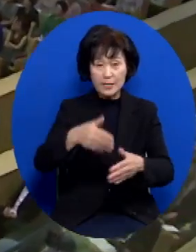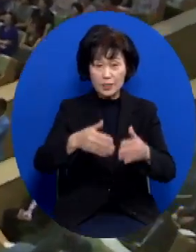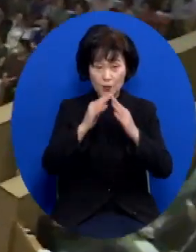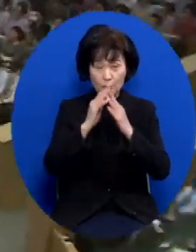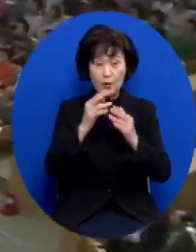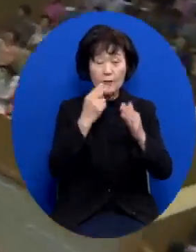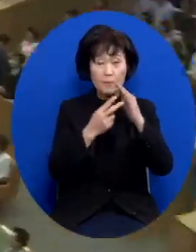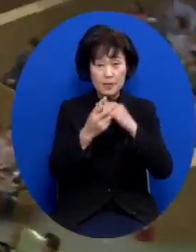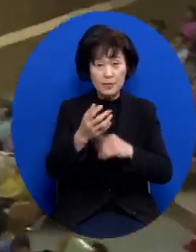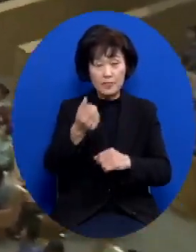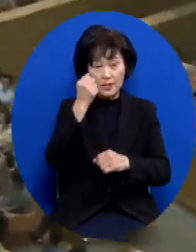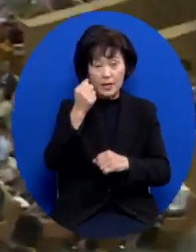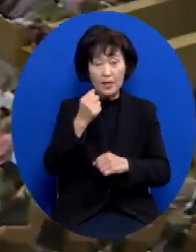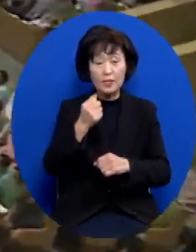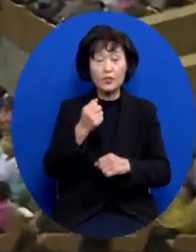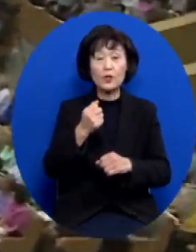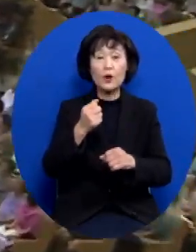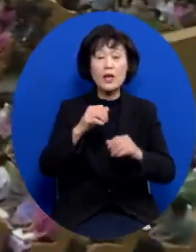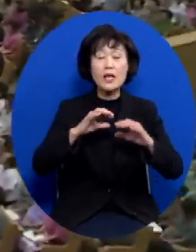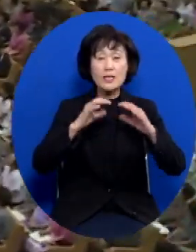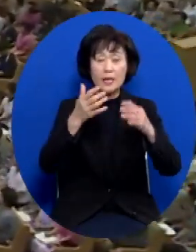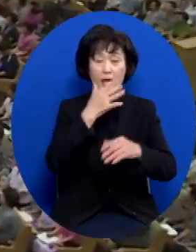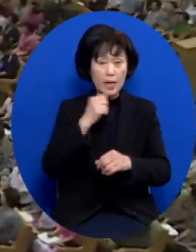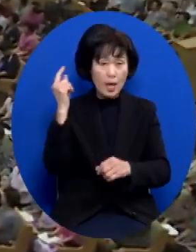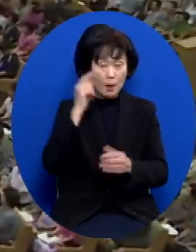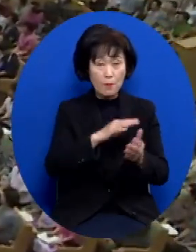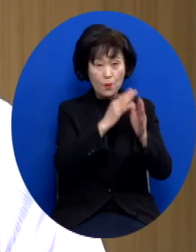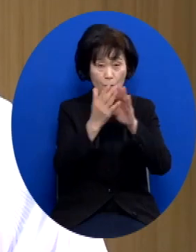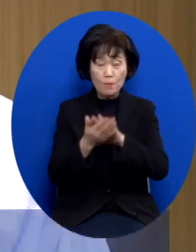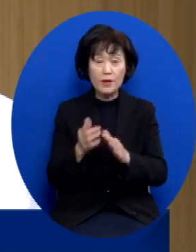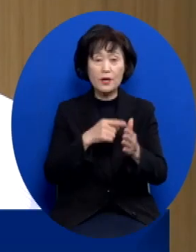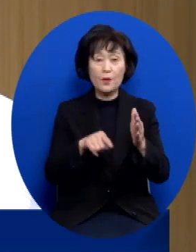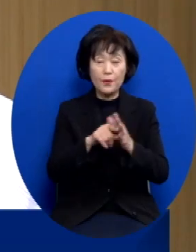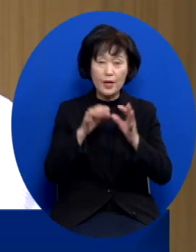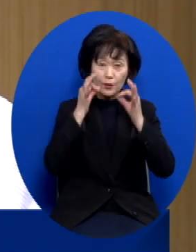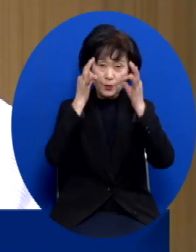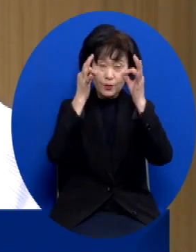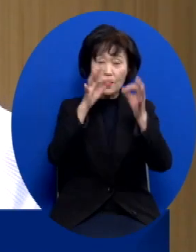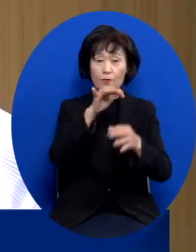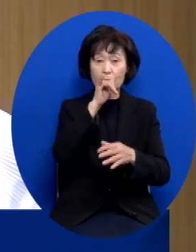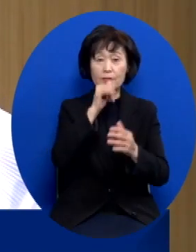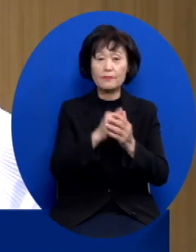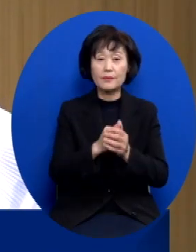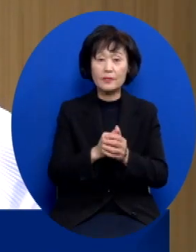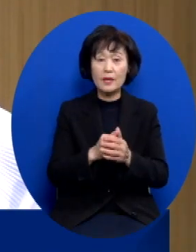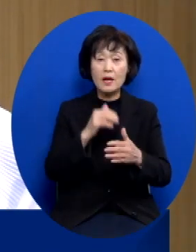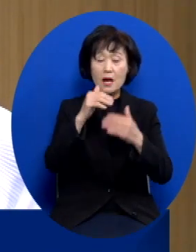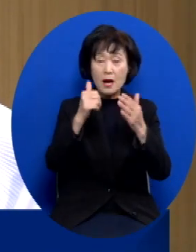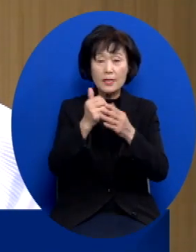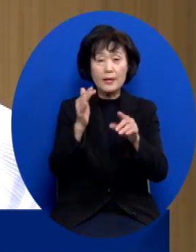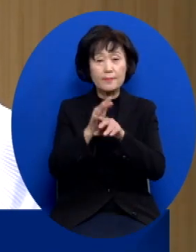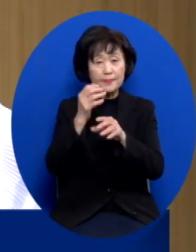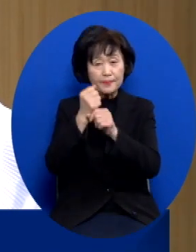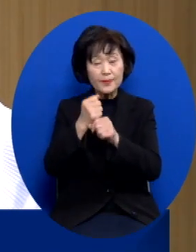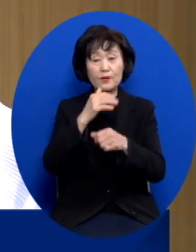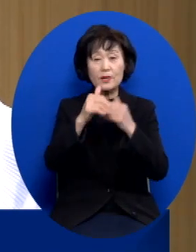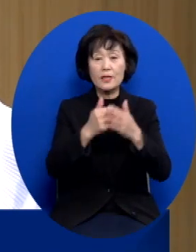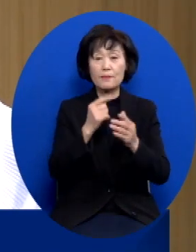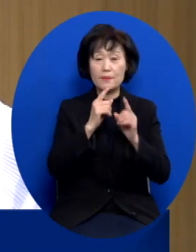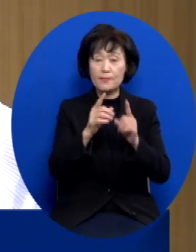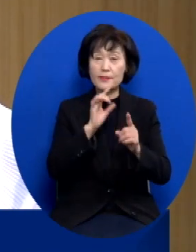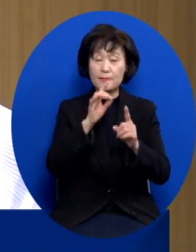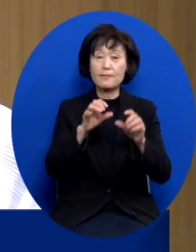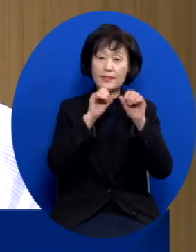품고 충북 청주를 넘어 세계복음화에 힘써오고 있습니다. 절대적으로 하나님 의지하고 하나님의